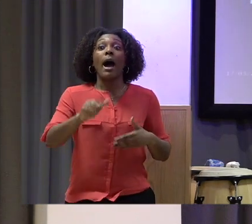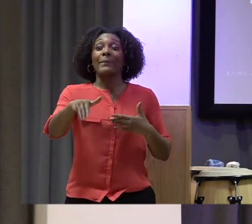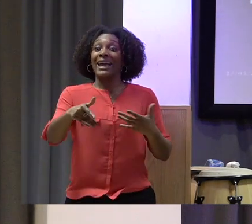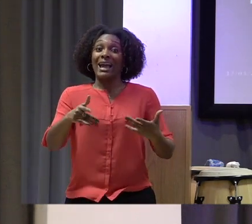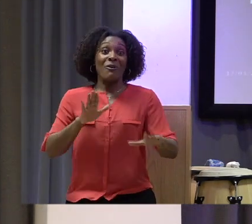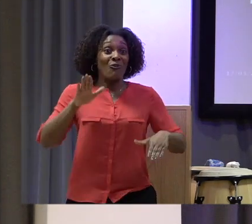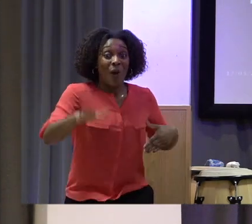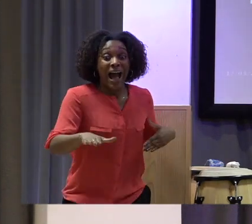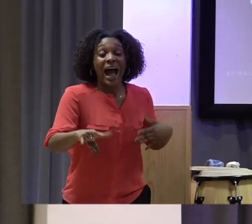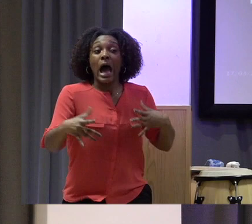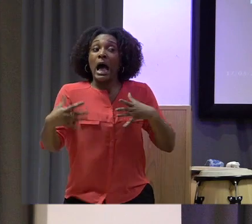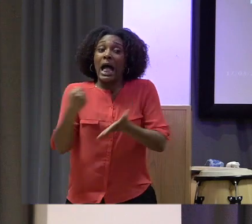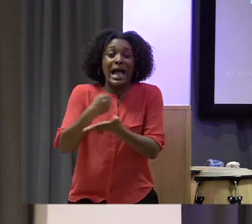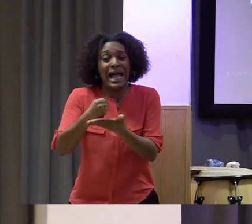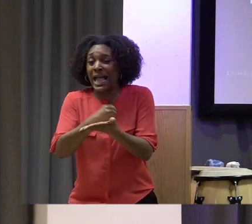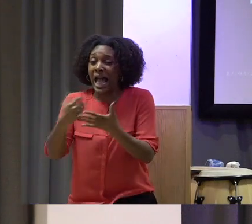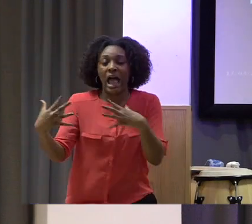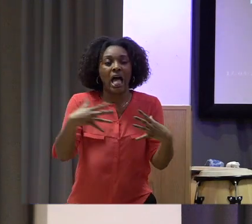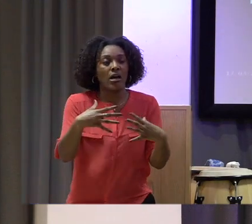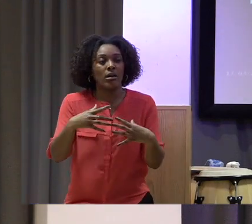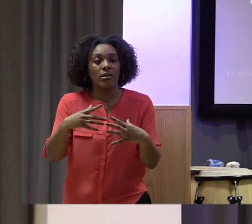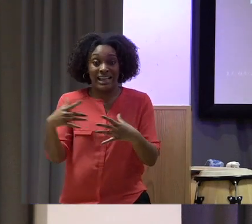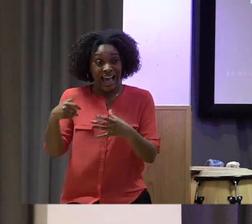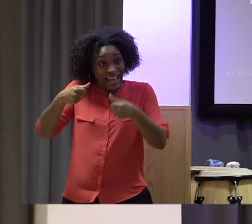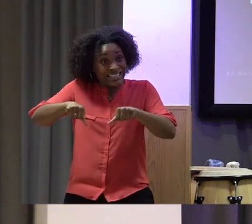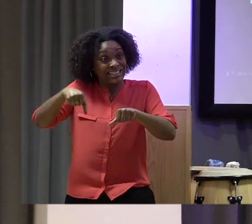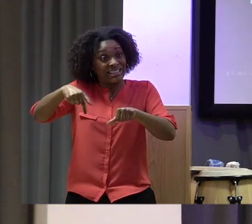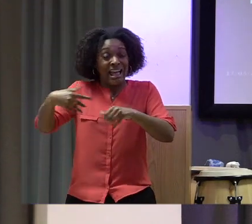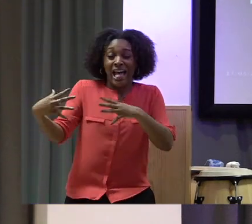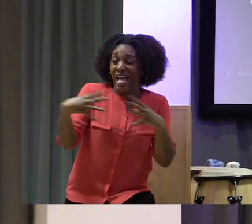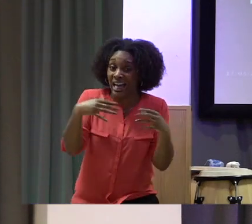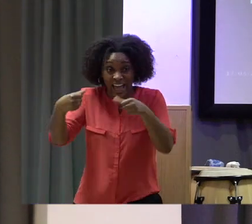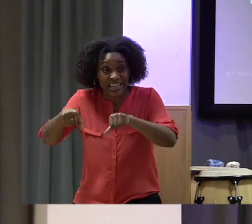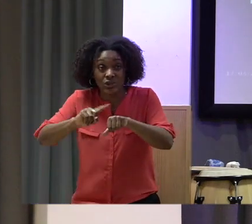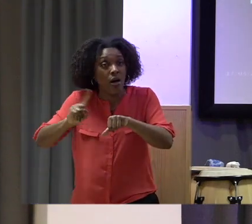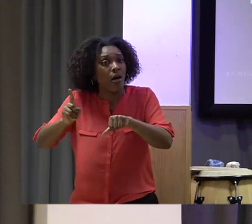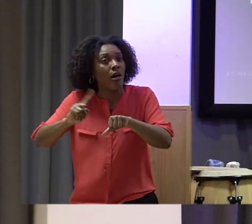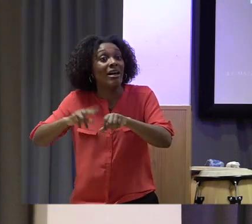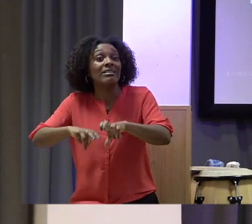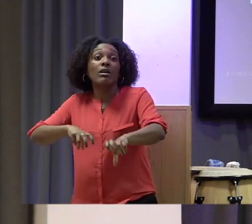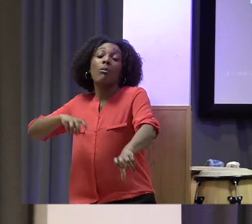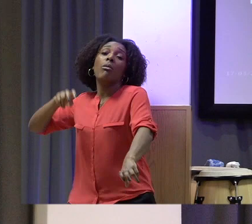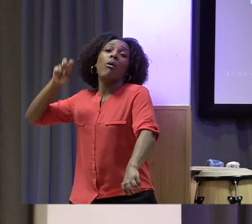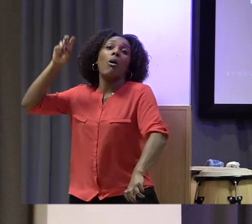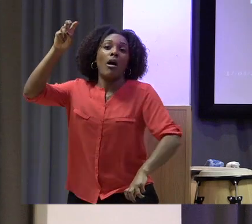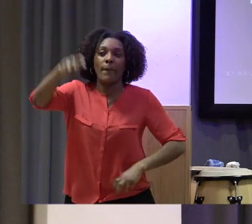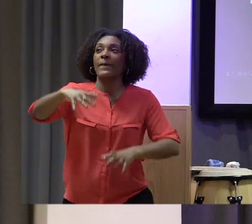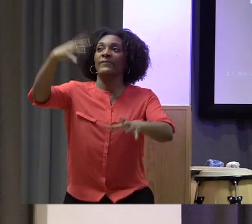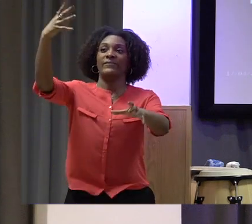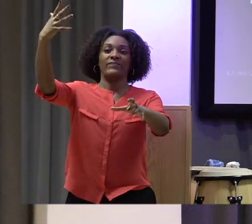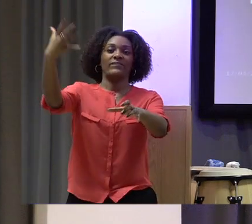arriver. Le but, ce n'est pas que vous restiez dans l'épreuve. Le but, c'est que vous alliez plus loin, que vous ayez de la